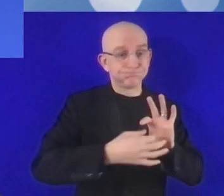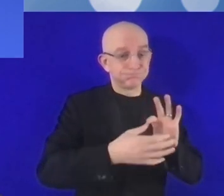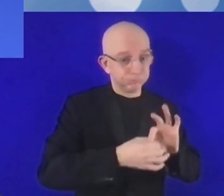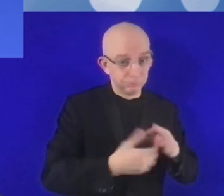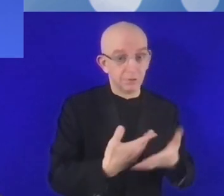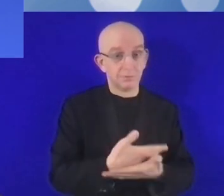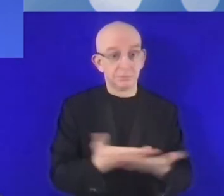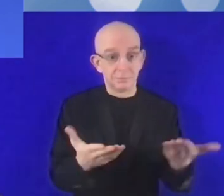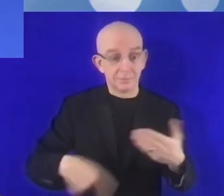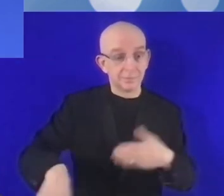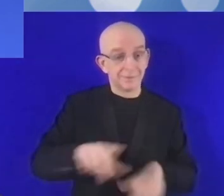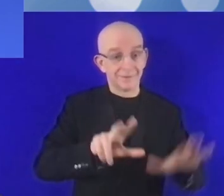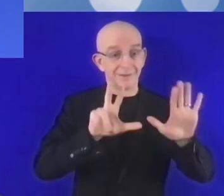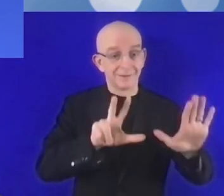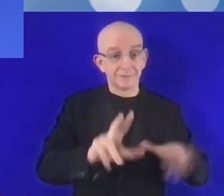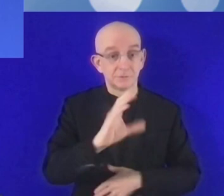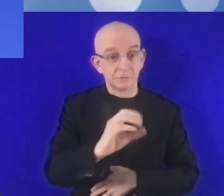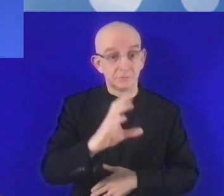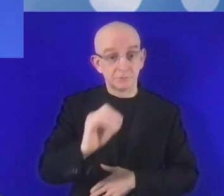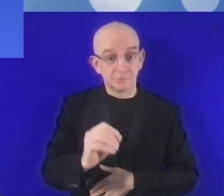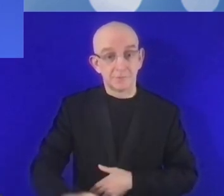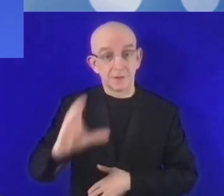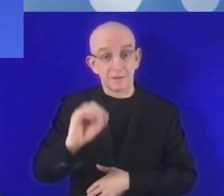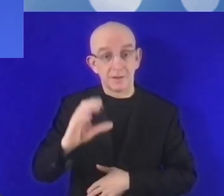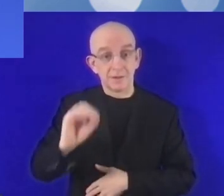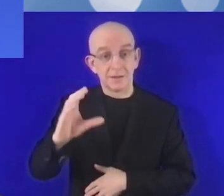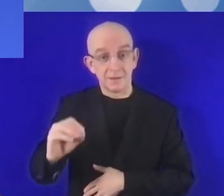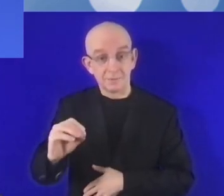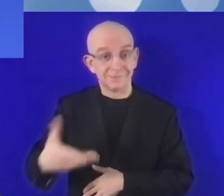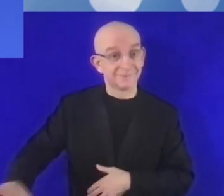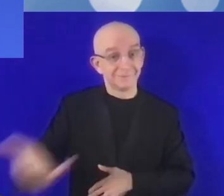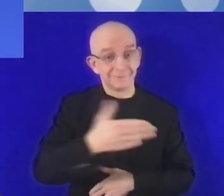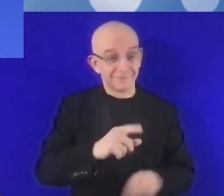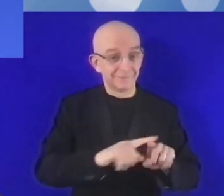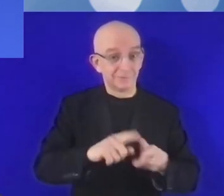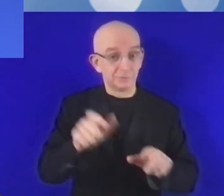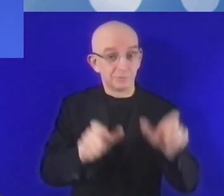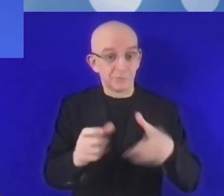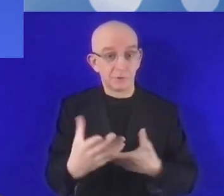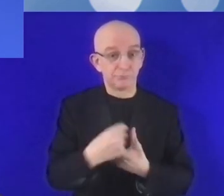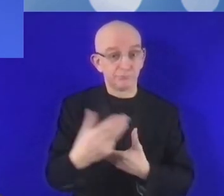4500个网上互联网的一些参与者，